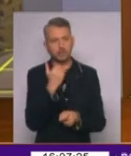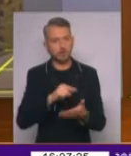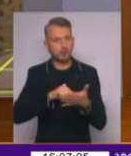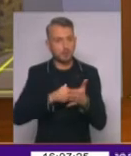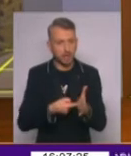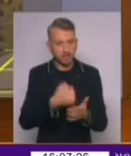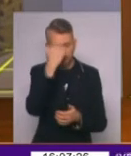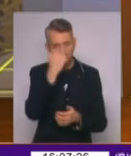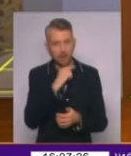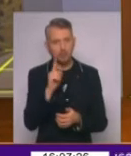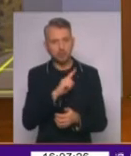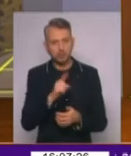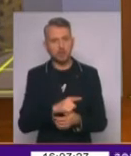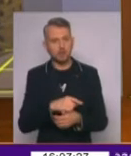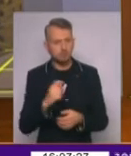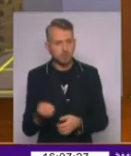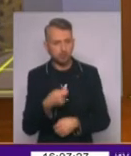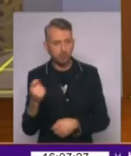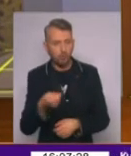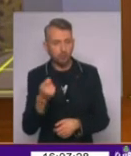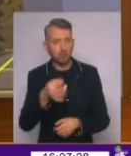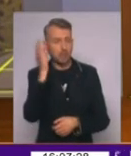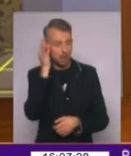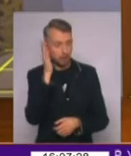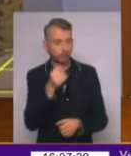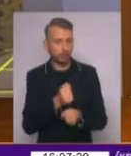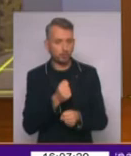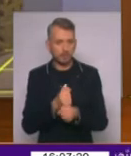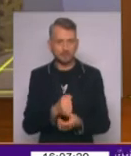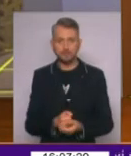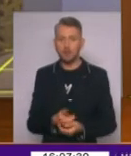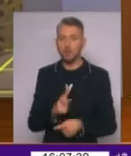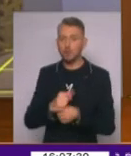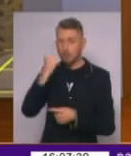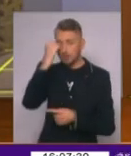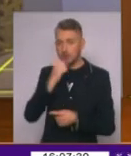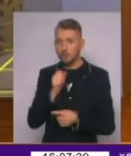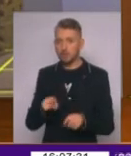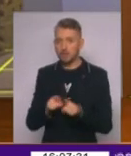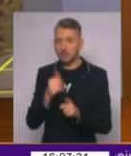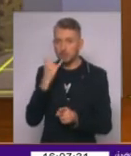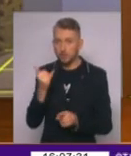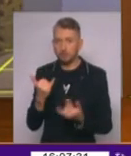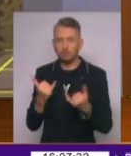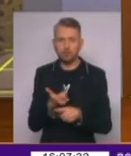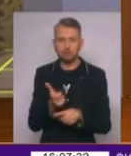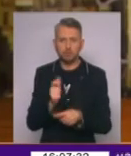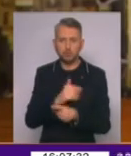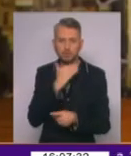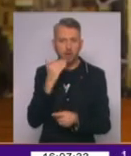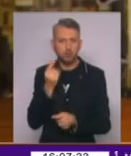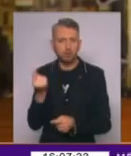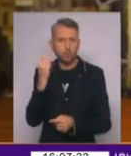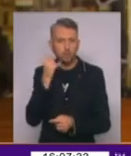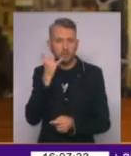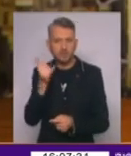дякую, що підштовхуєте, нагадуєте, будемо робити. Дуже дякую. Дуже дякую, дійсно, за такий дзвінок. Ми сьогодні надзвичайно багато почули